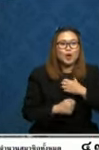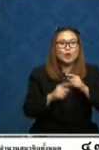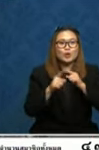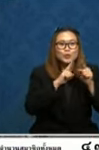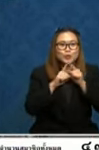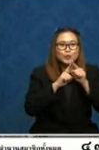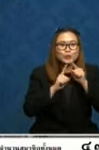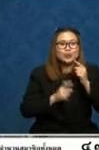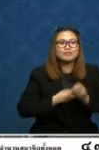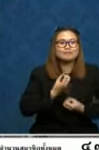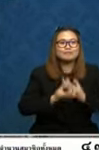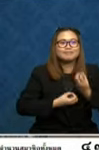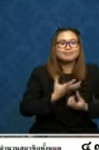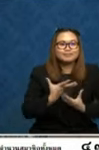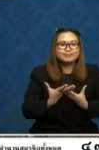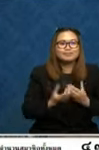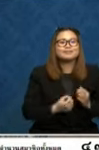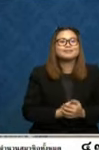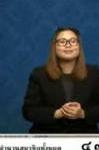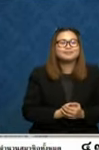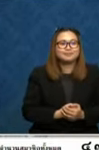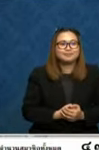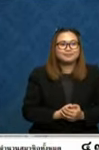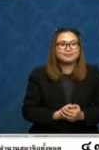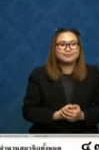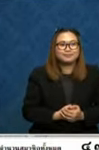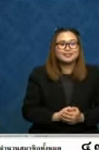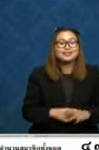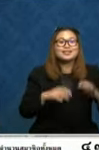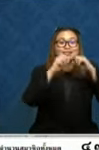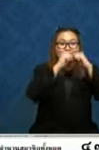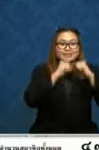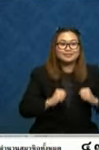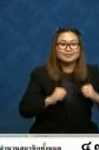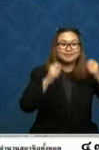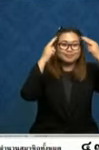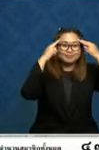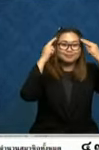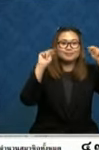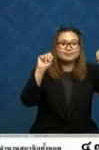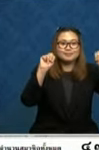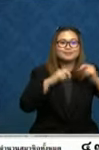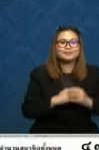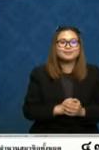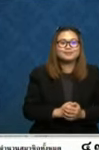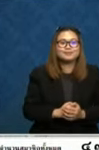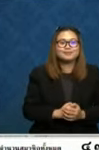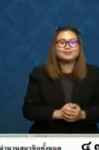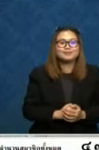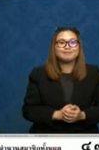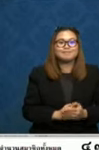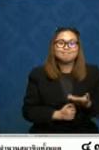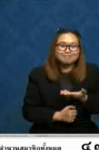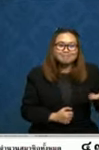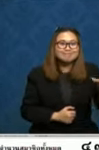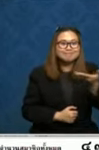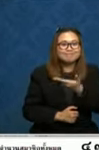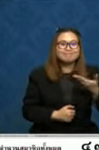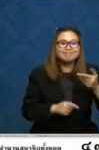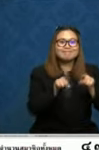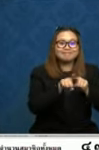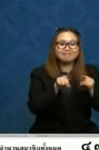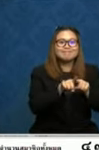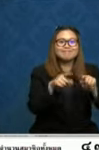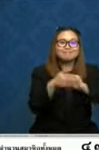ผมขอแปรยติงบประมาณในของสำนักนายกรัฐมนตรีไว้ด้วยครับและก็เหมือนหลายคนเลยครับ